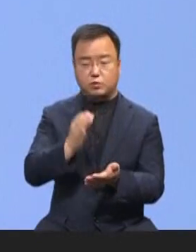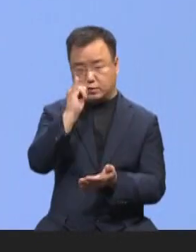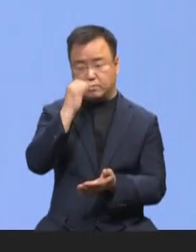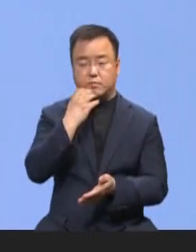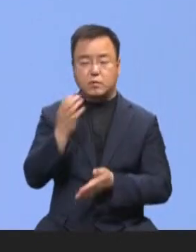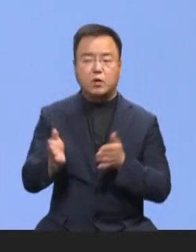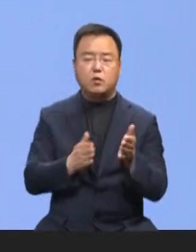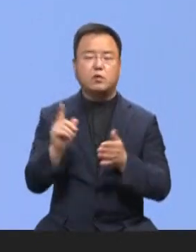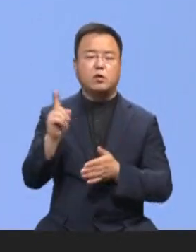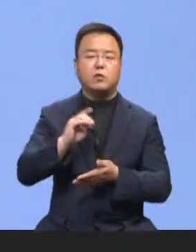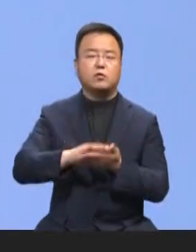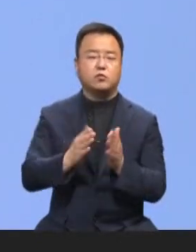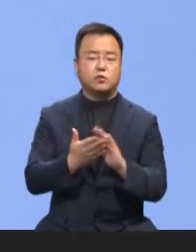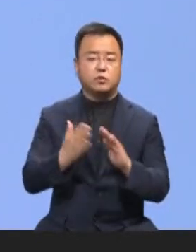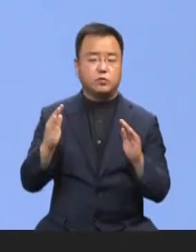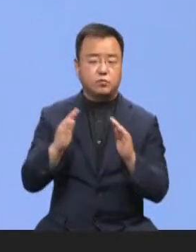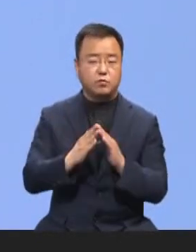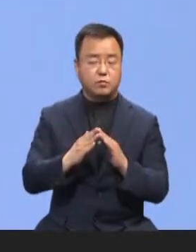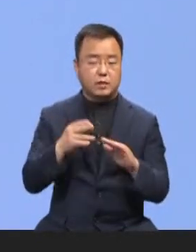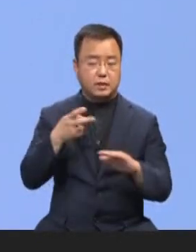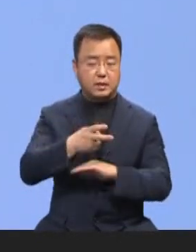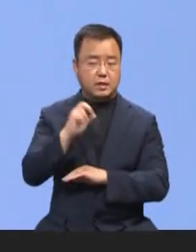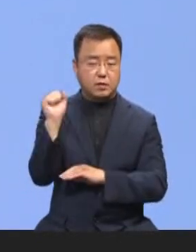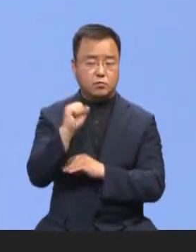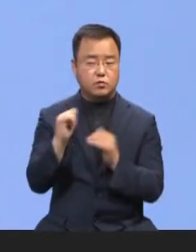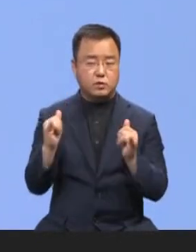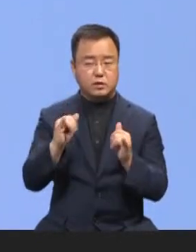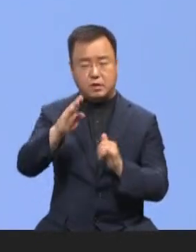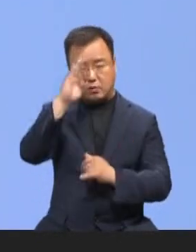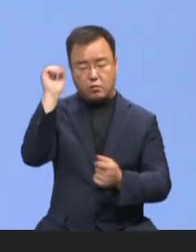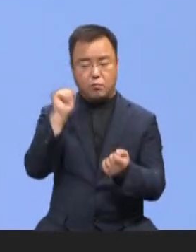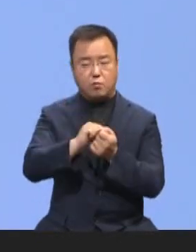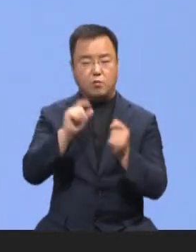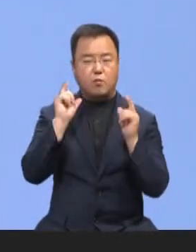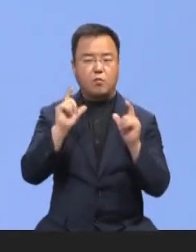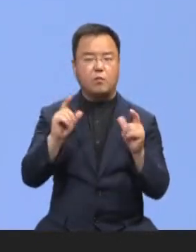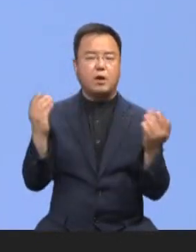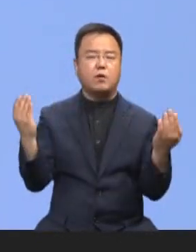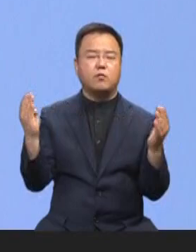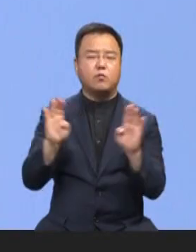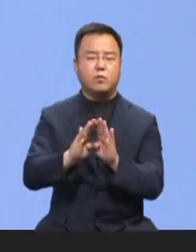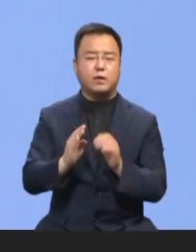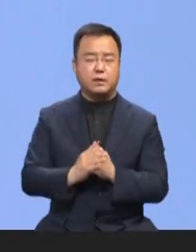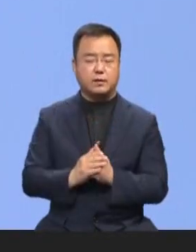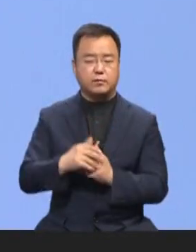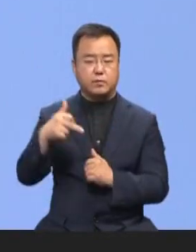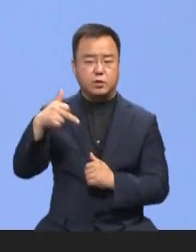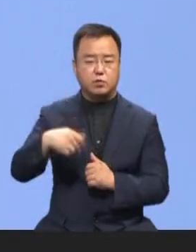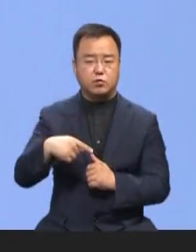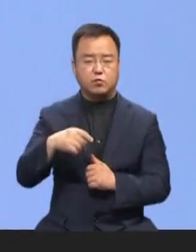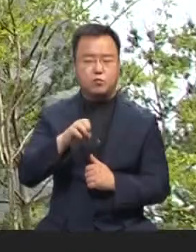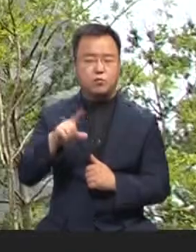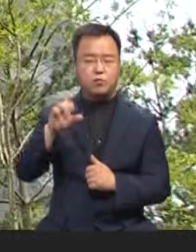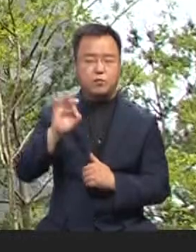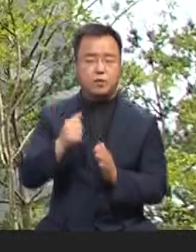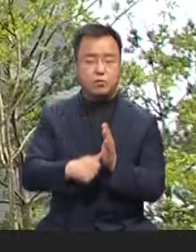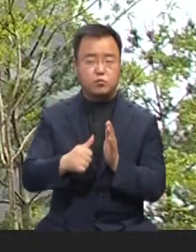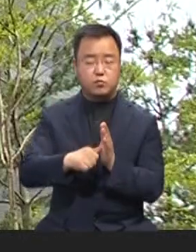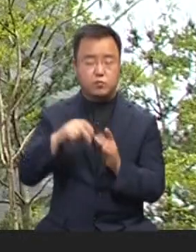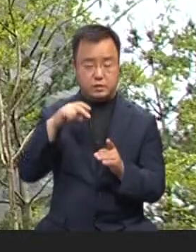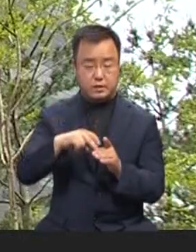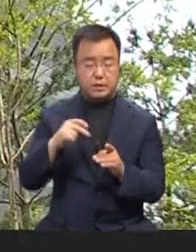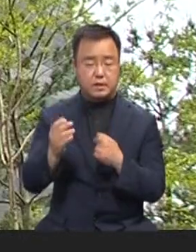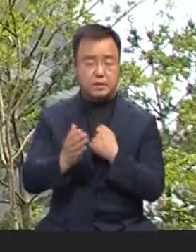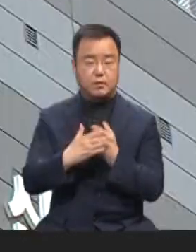유치원에서 차량 운전기사 확진 판정을 받으면서 문을 닫았습니다 2 쿠팡 물류센터 발 감염 때문에 원격